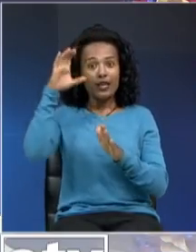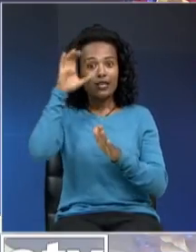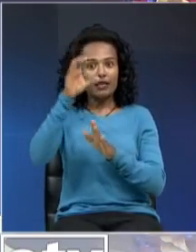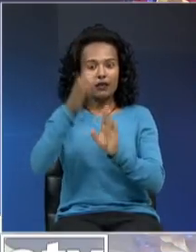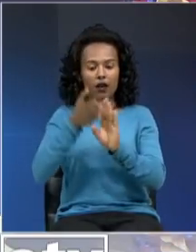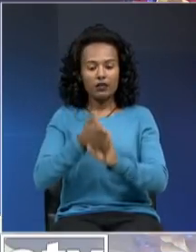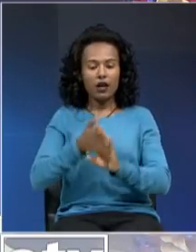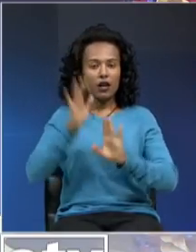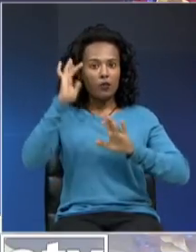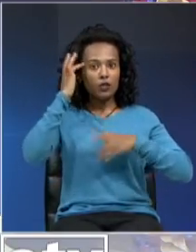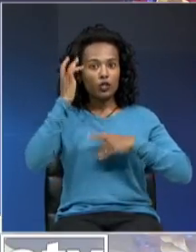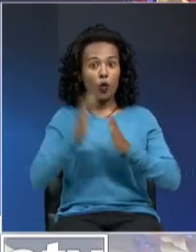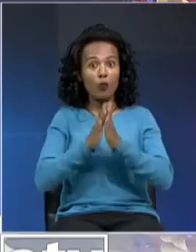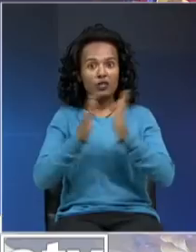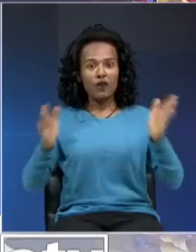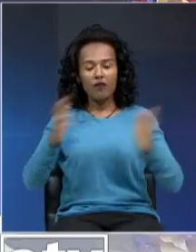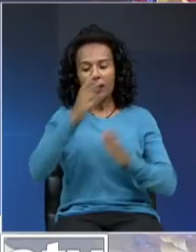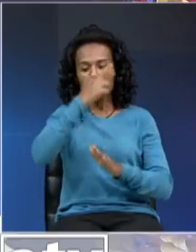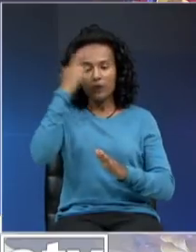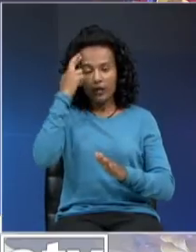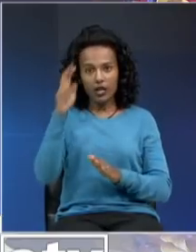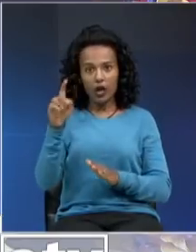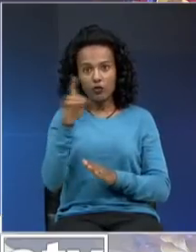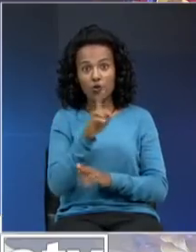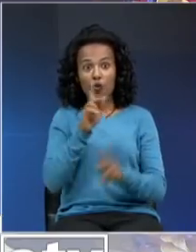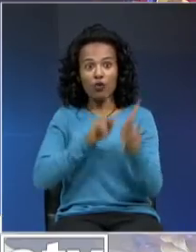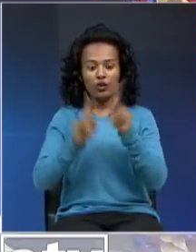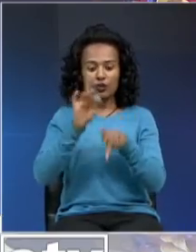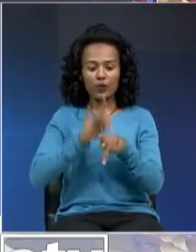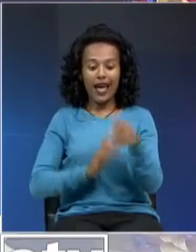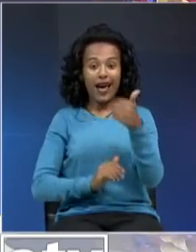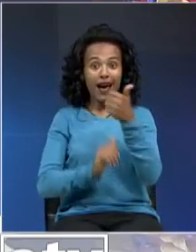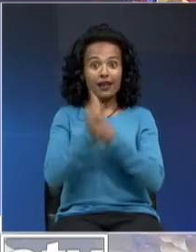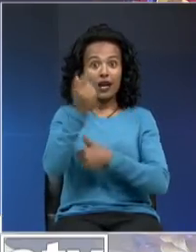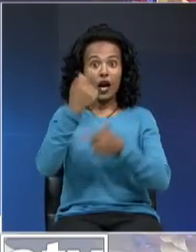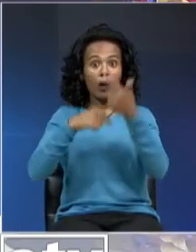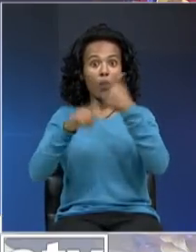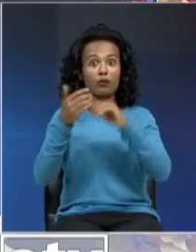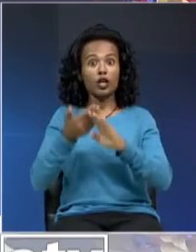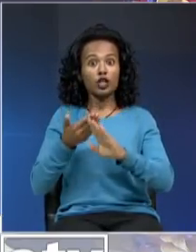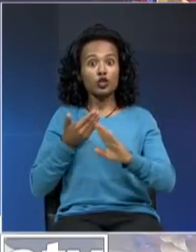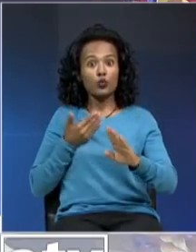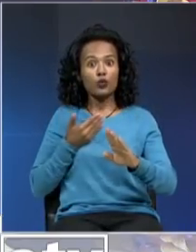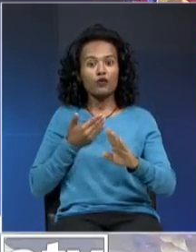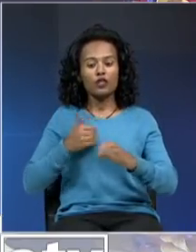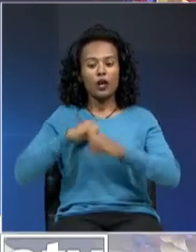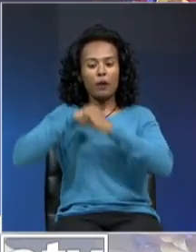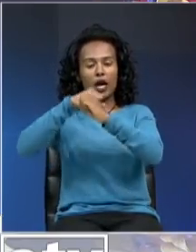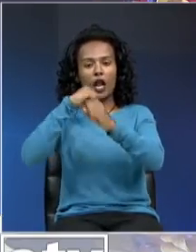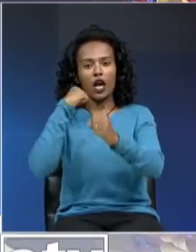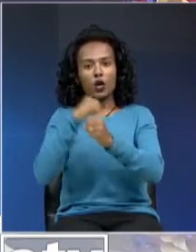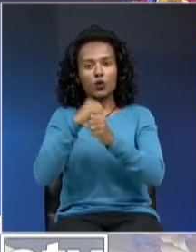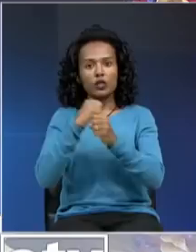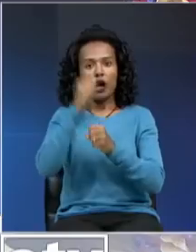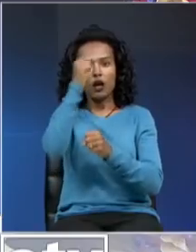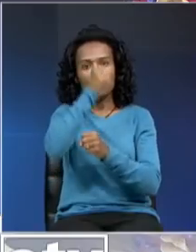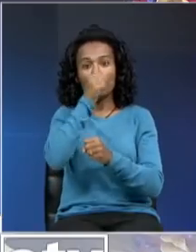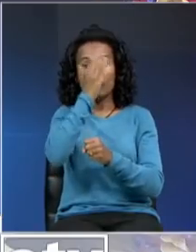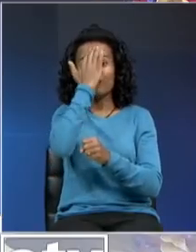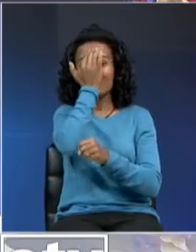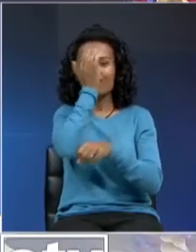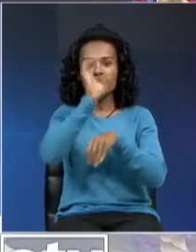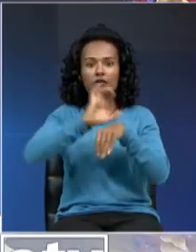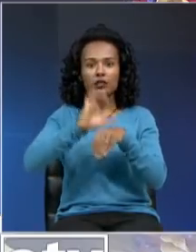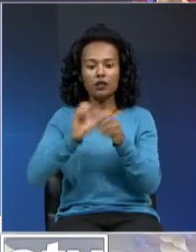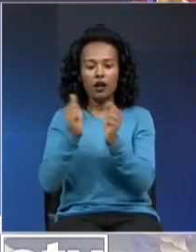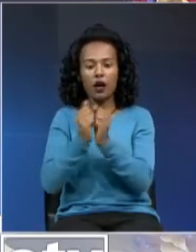አንጻር ለበሽታው መስፋፋት ምክንያት ሆነው ህዝብ ላይ አደጋ ከመደቀናቸው በፊት የመከላከሉን ስራ ከኢትዮጵያ ኦርቶዶክስ ተዋሕዶ